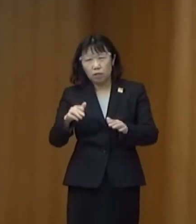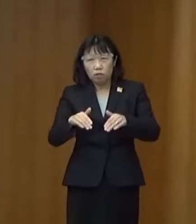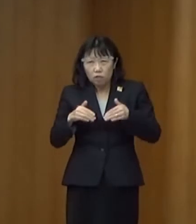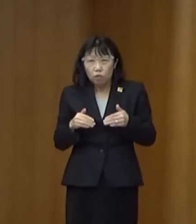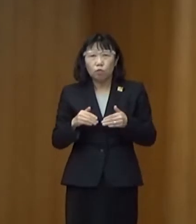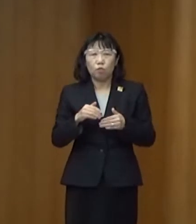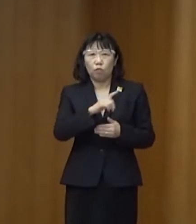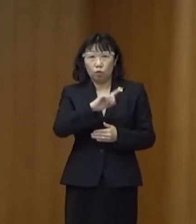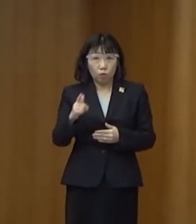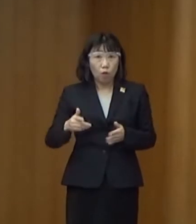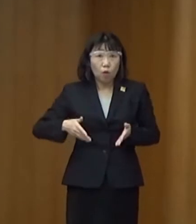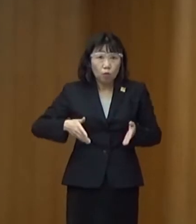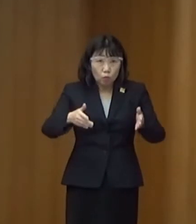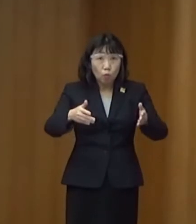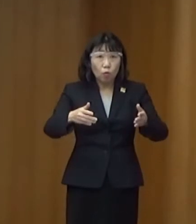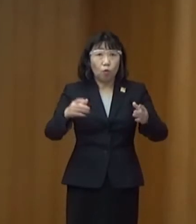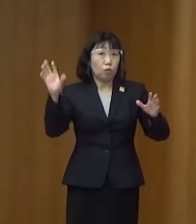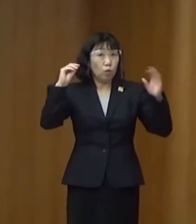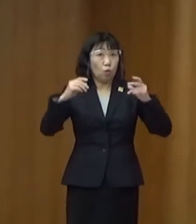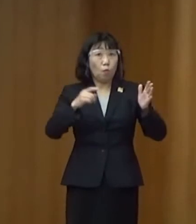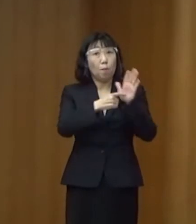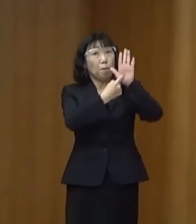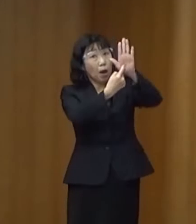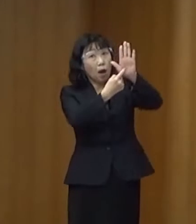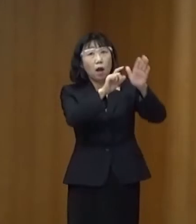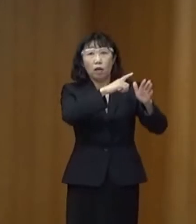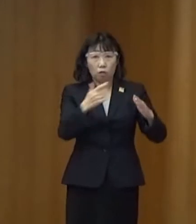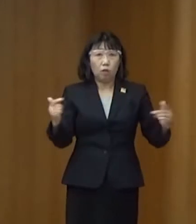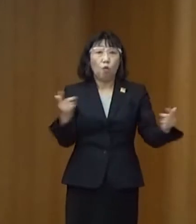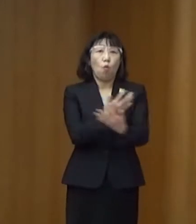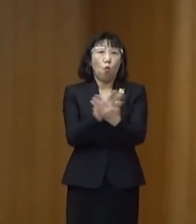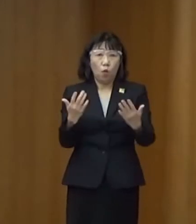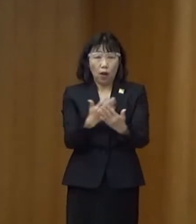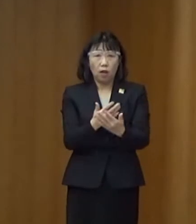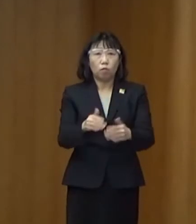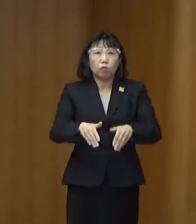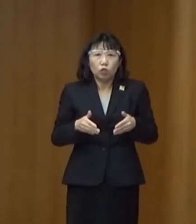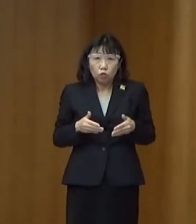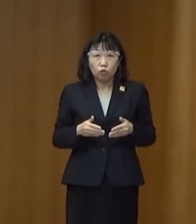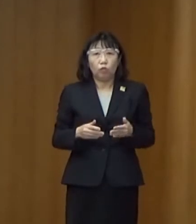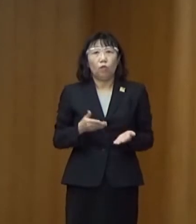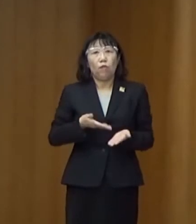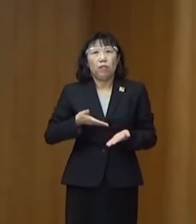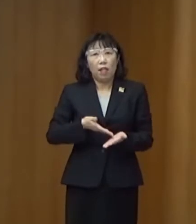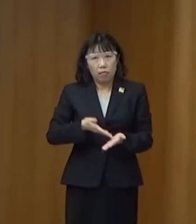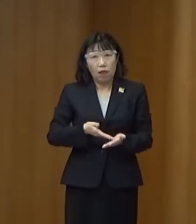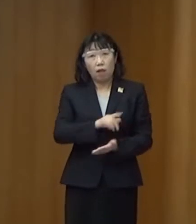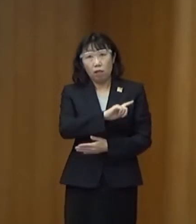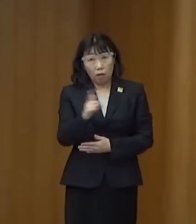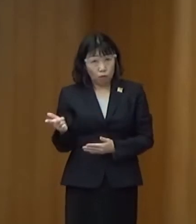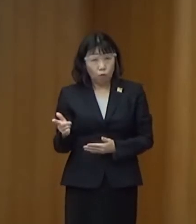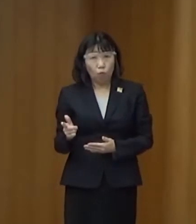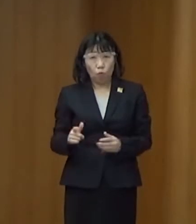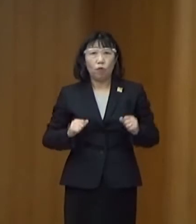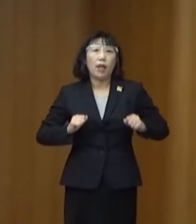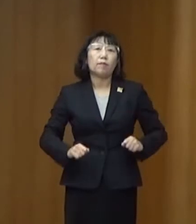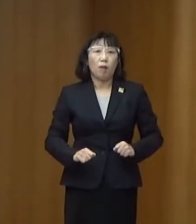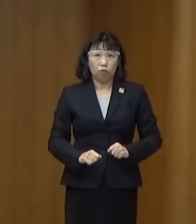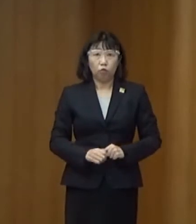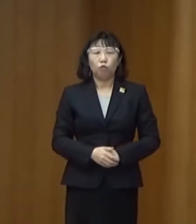また道路情報板を活用した往来の自粛の呼びかけの徹底、これらを行ってまいります